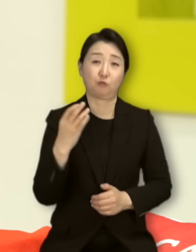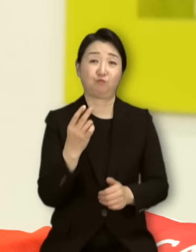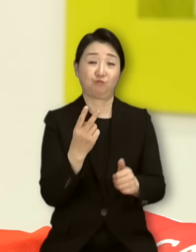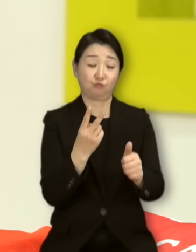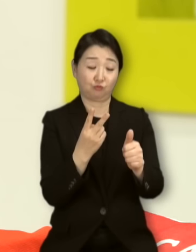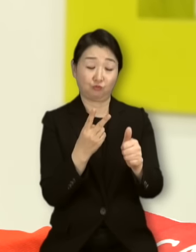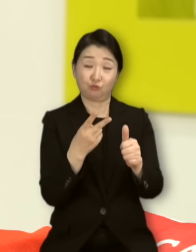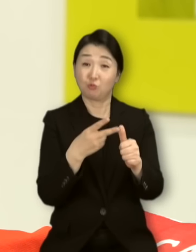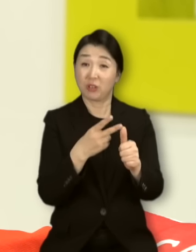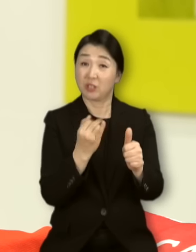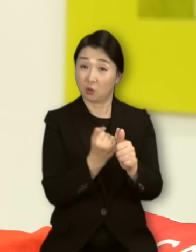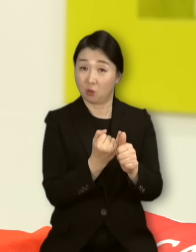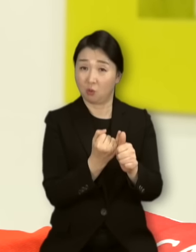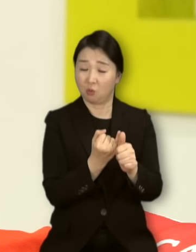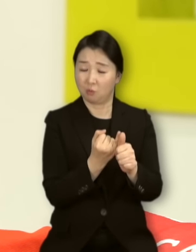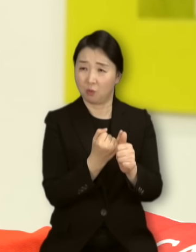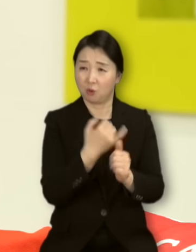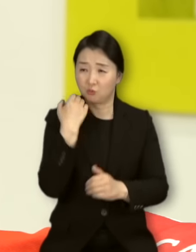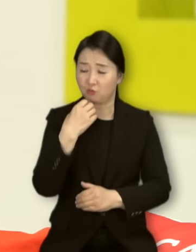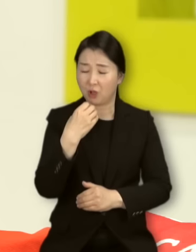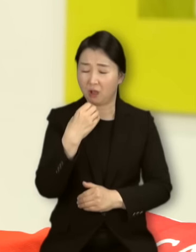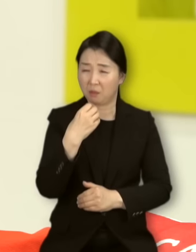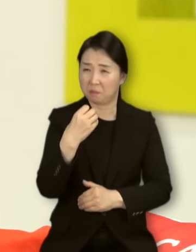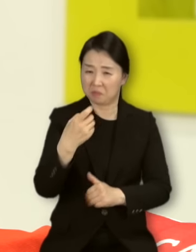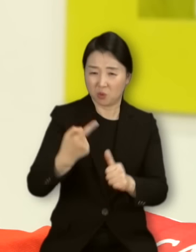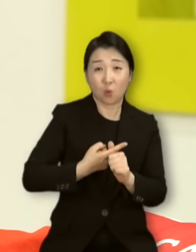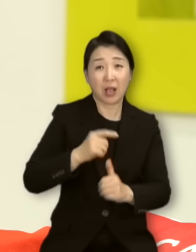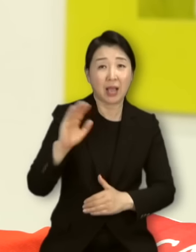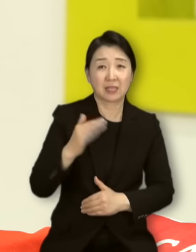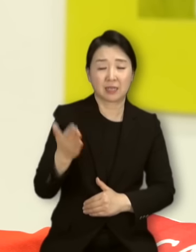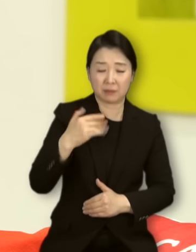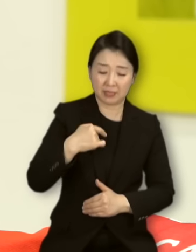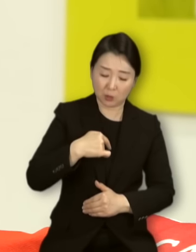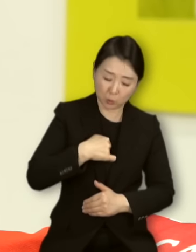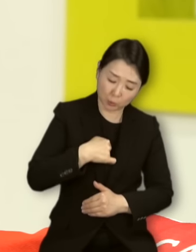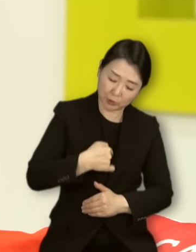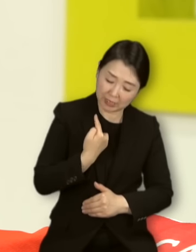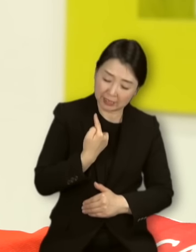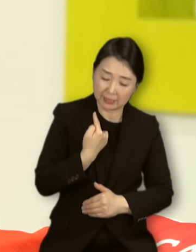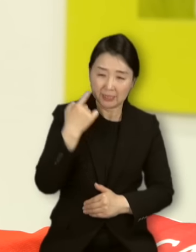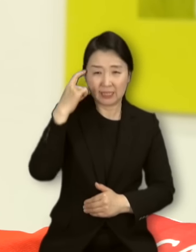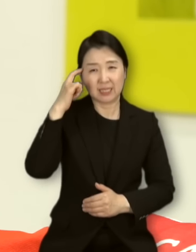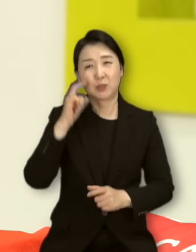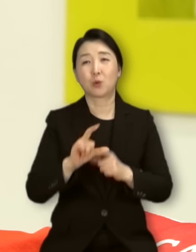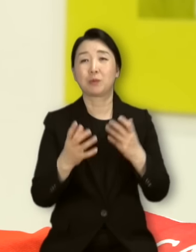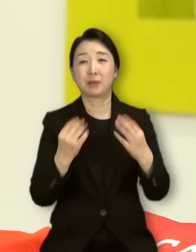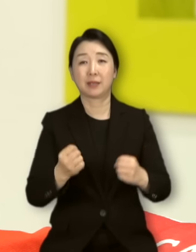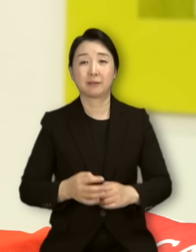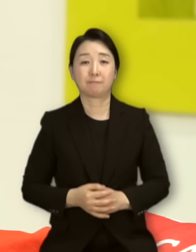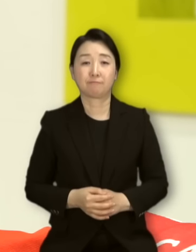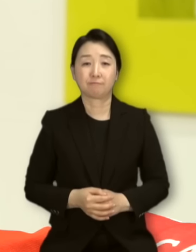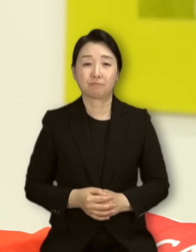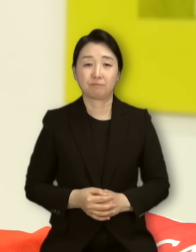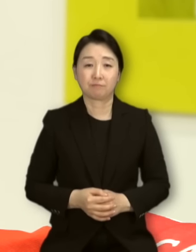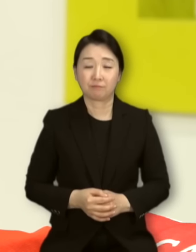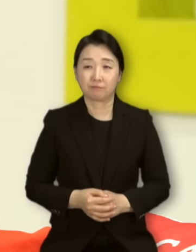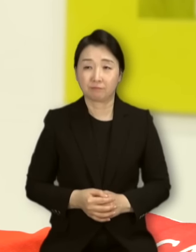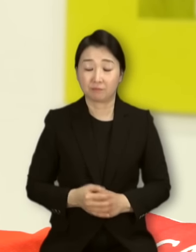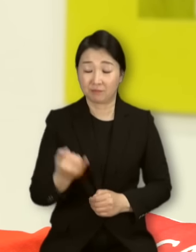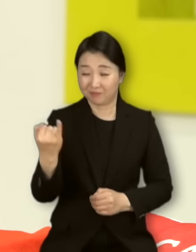하고 그니까 누가 뭐라고 하는 것도 아닌데 저 혼자서 또 많이 그런 것도 있었고네 그래서